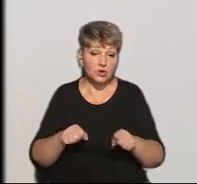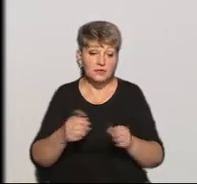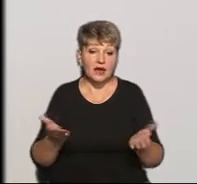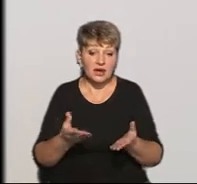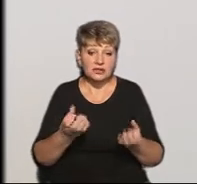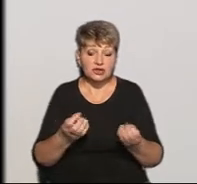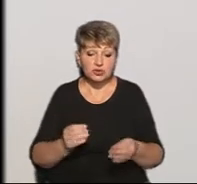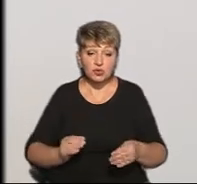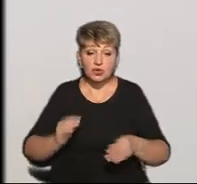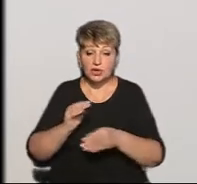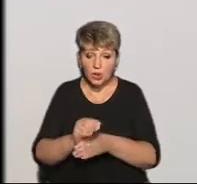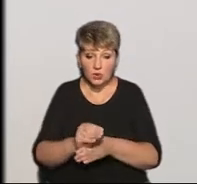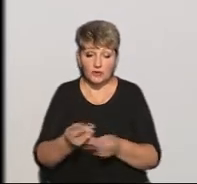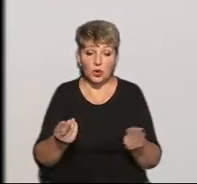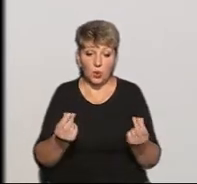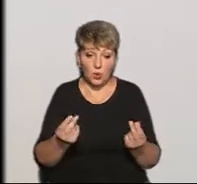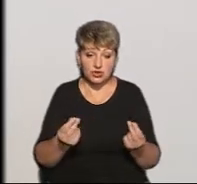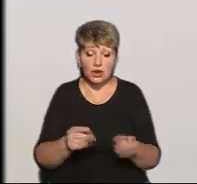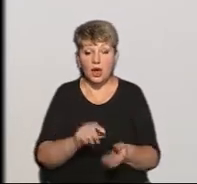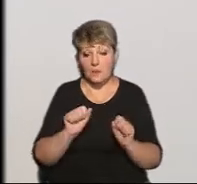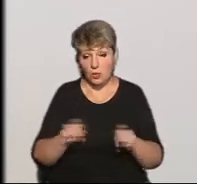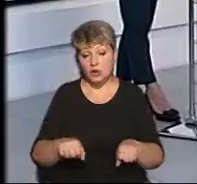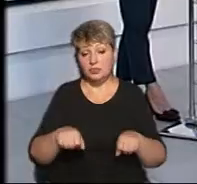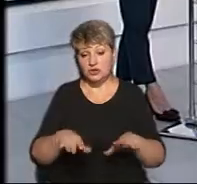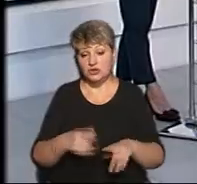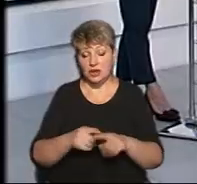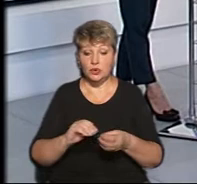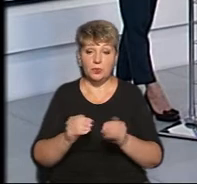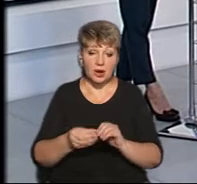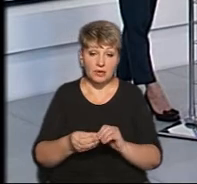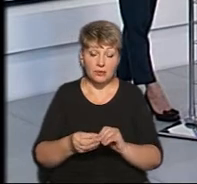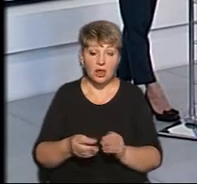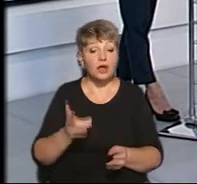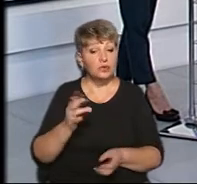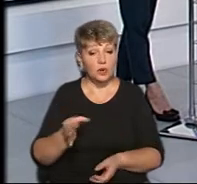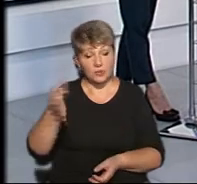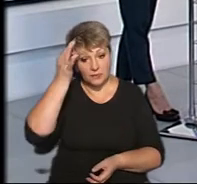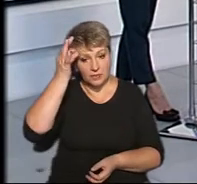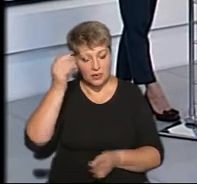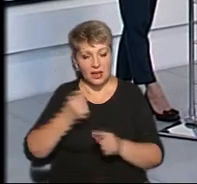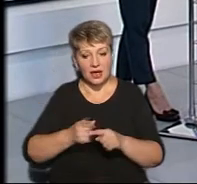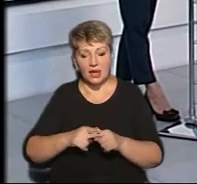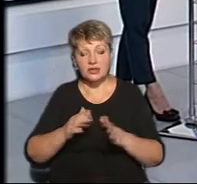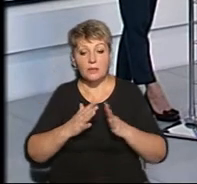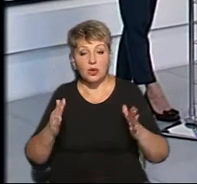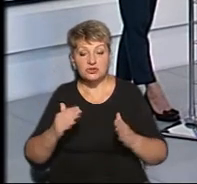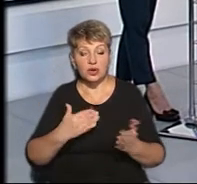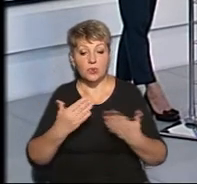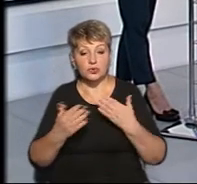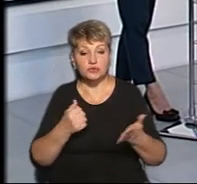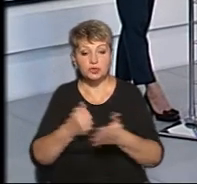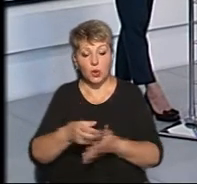додаткові кошти з міського бюджету могли би вирішити цю проблему. Але, знову ж таки, нагадаю, що це більше прерогатива